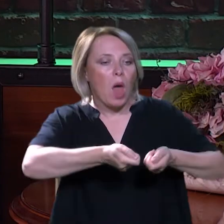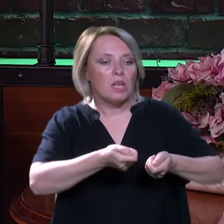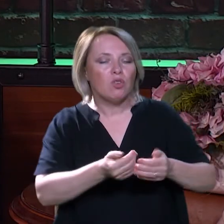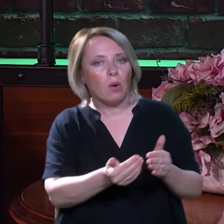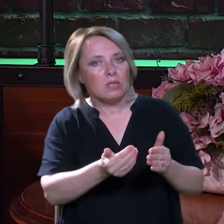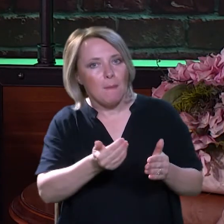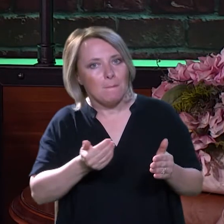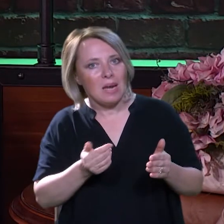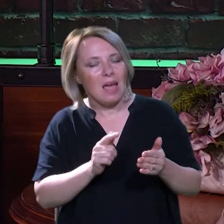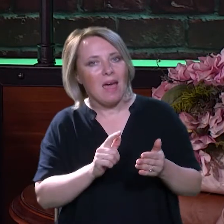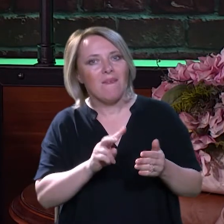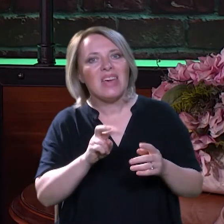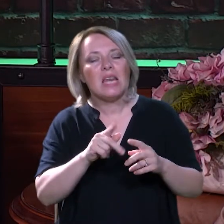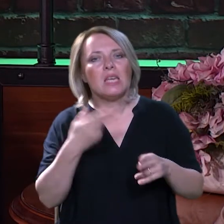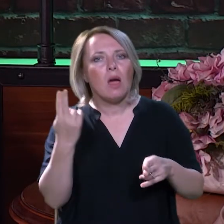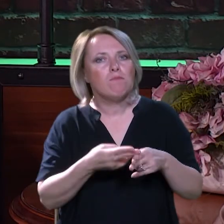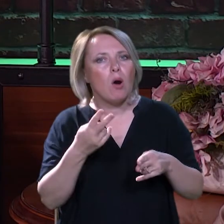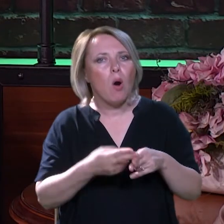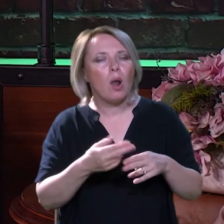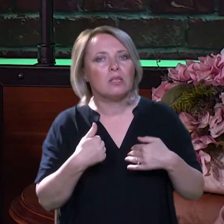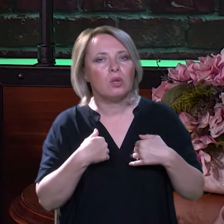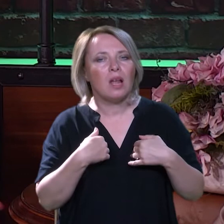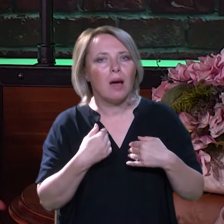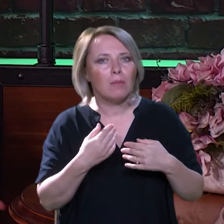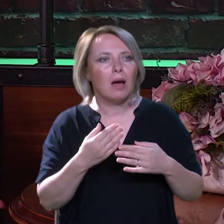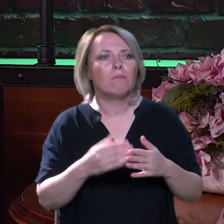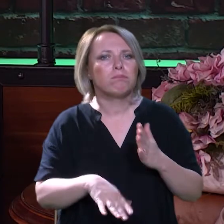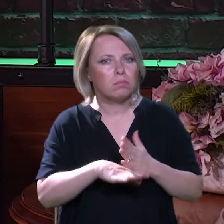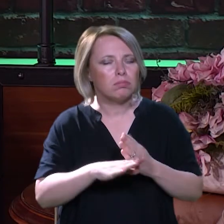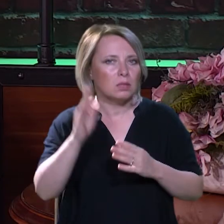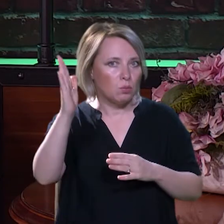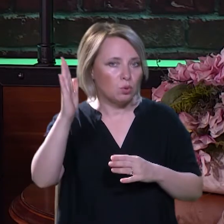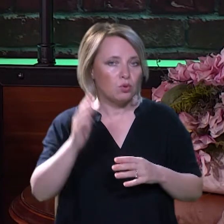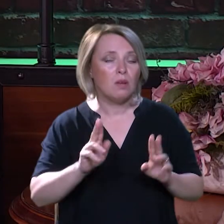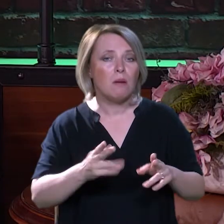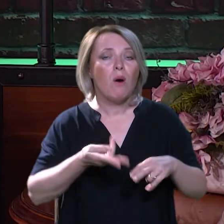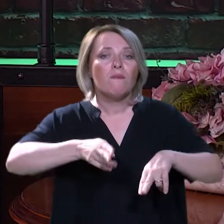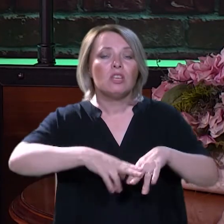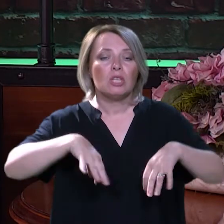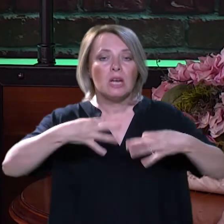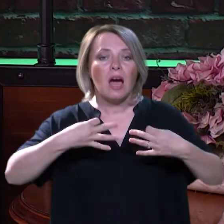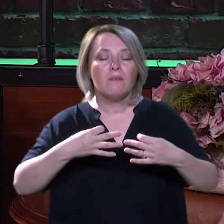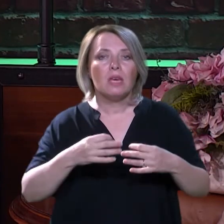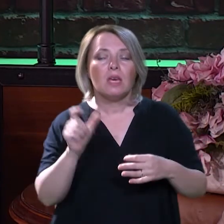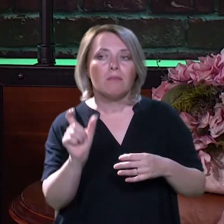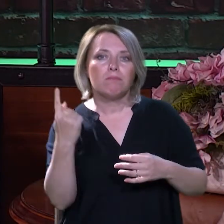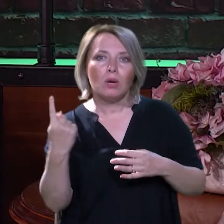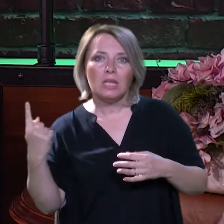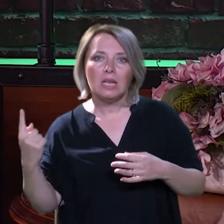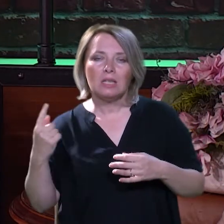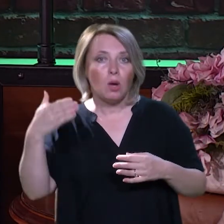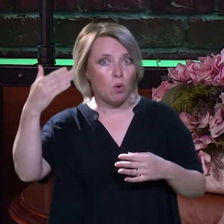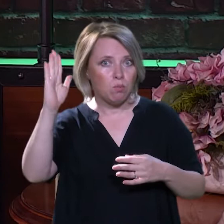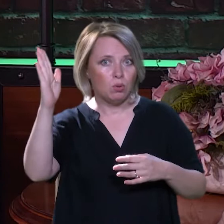i ukoliko se prevenira bilo kakva oboljenja, to nam je zalog za budućnost, jer to nam je više zdravih pojedinaca u budućnosti i